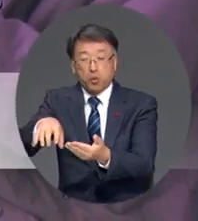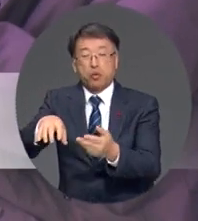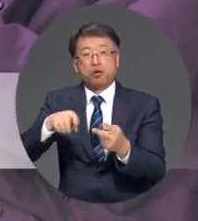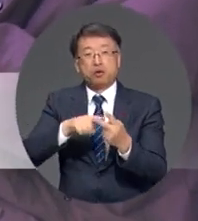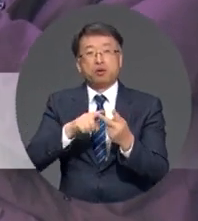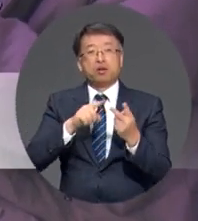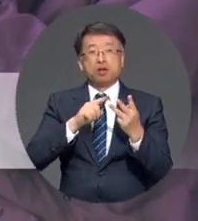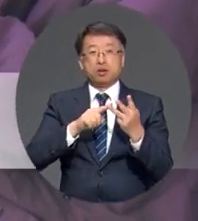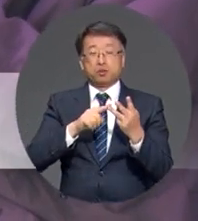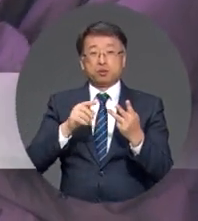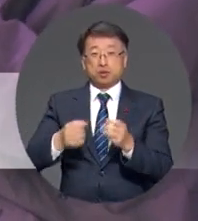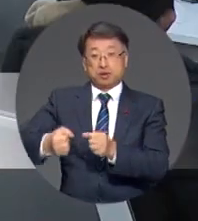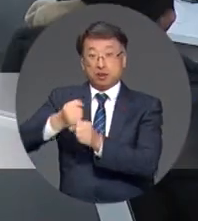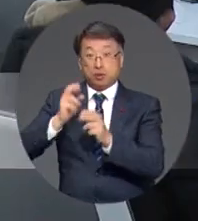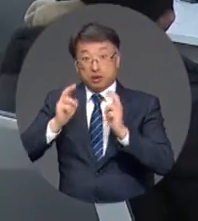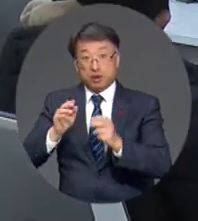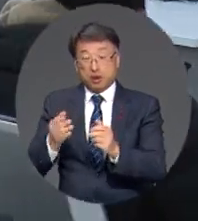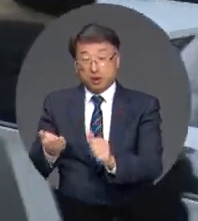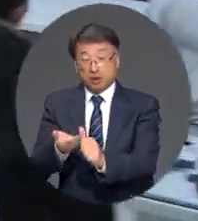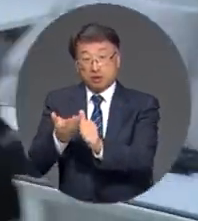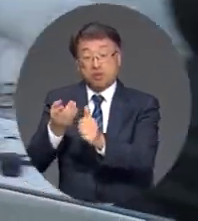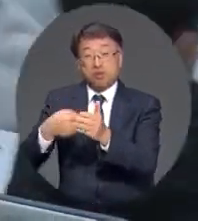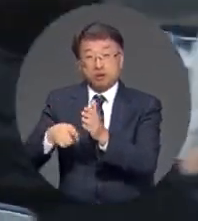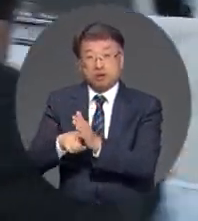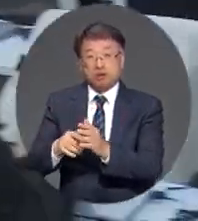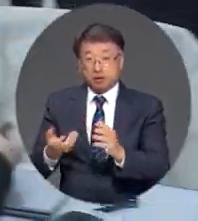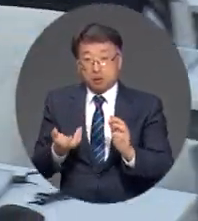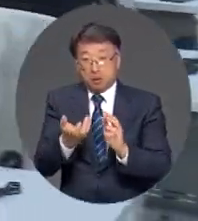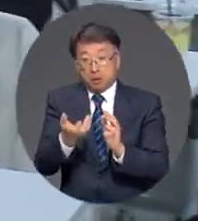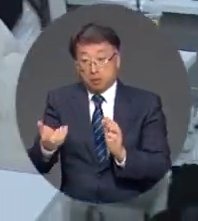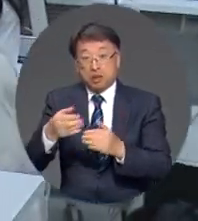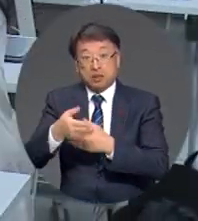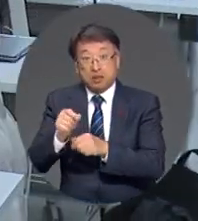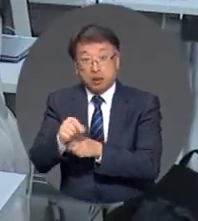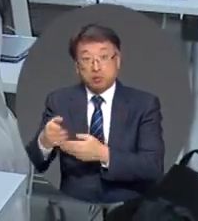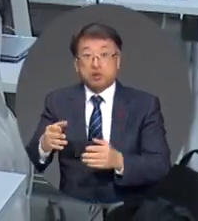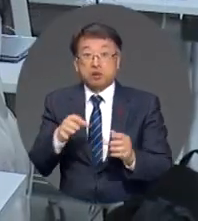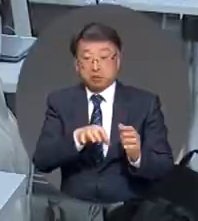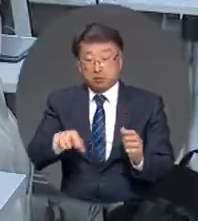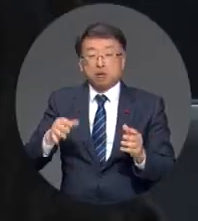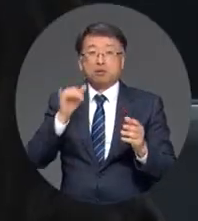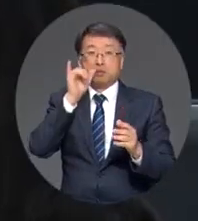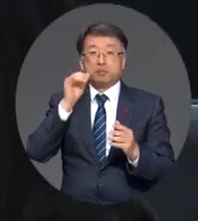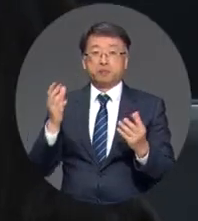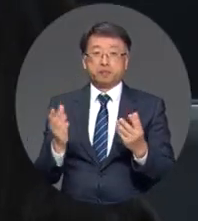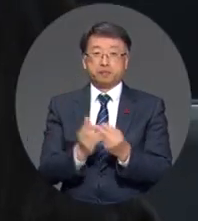디지털 스퀘어, 창업 기업의 보육을 위한 입주 공간 등의 시설을 갖췄습니다.